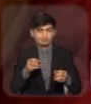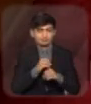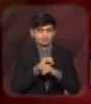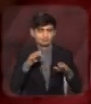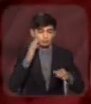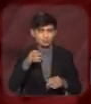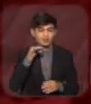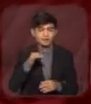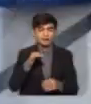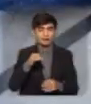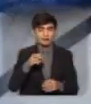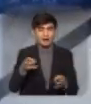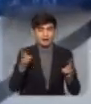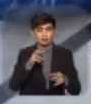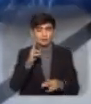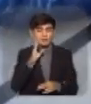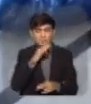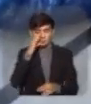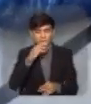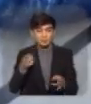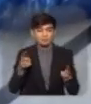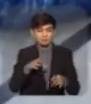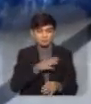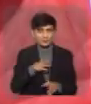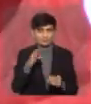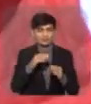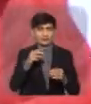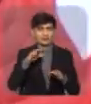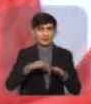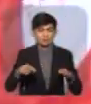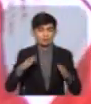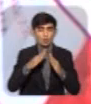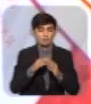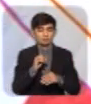Тек тұл жетім қалған 4 бүлдіршін балалар үйіне жөнелтіледі.